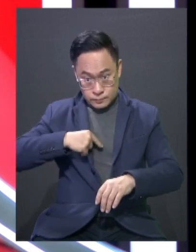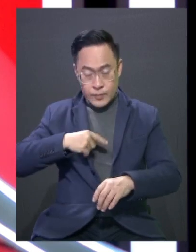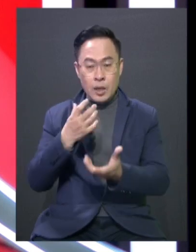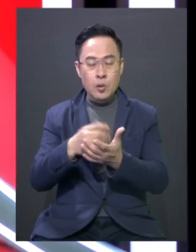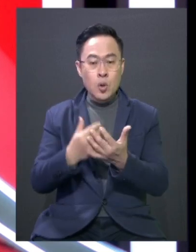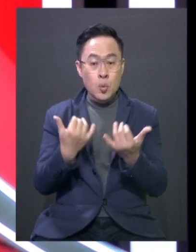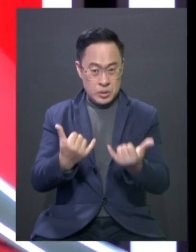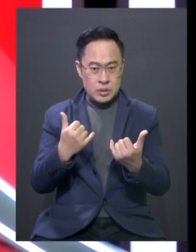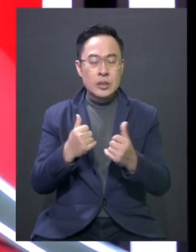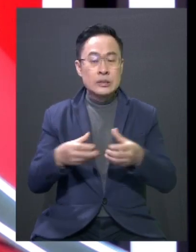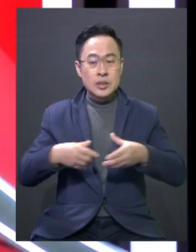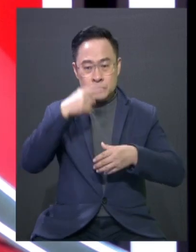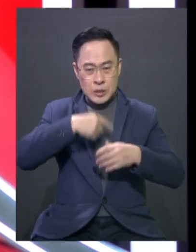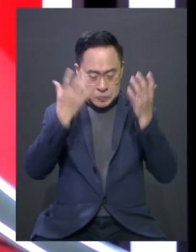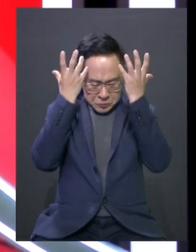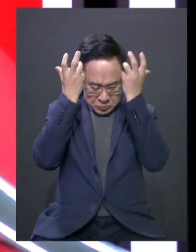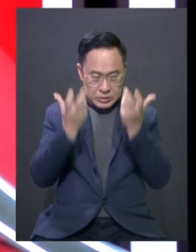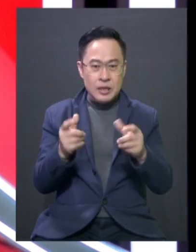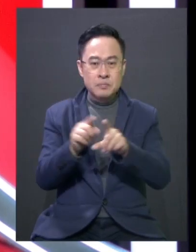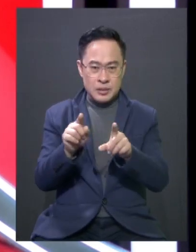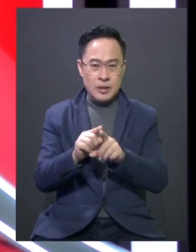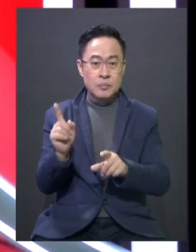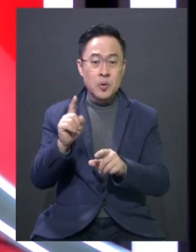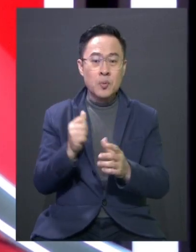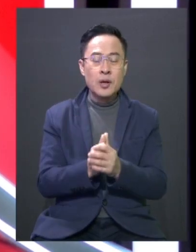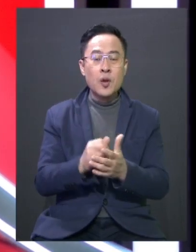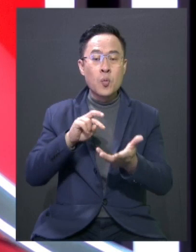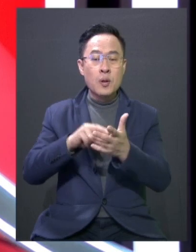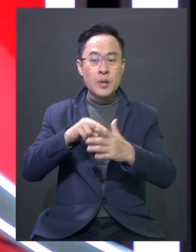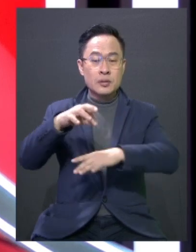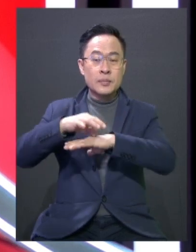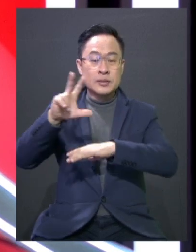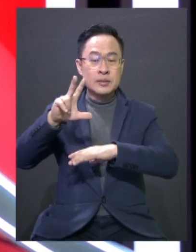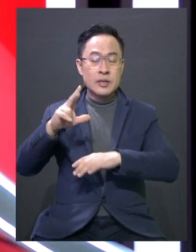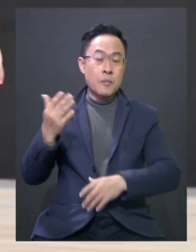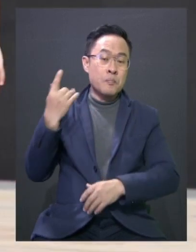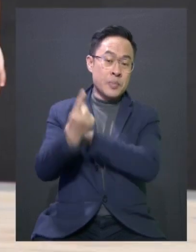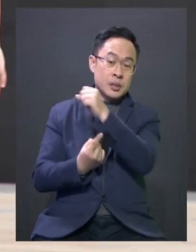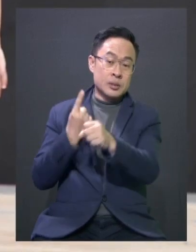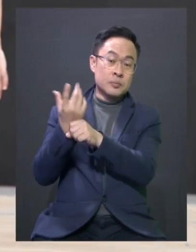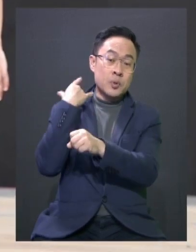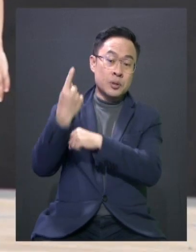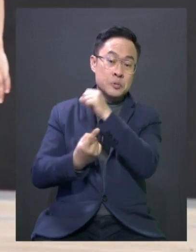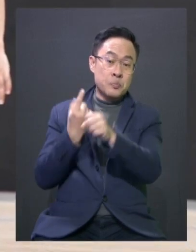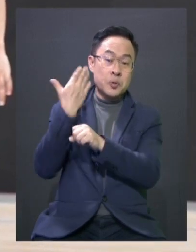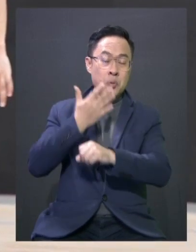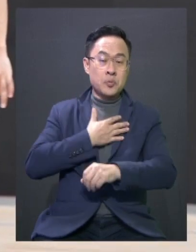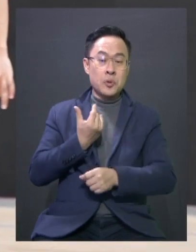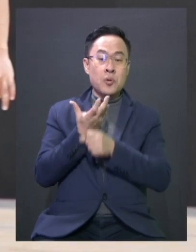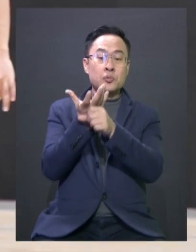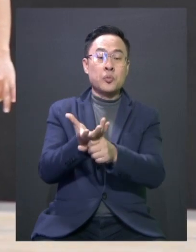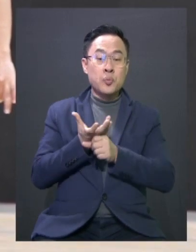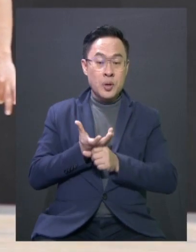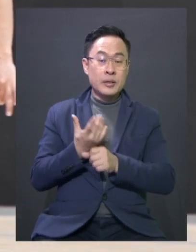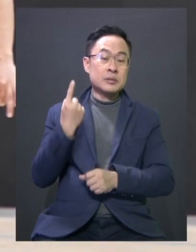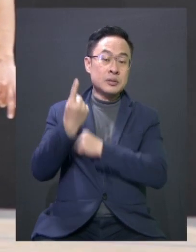ความกดดันในครั้งนี้น่าจะตกอยู่ที่นักเตะไทยเพราะว่าเรื่องของศักดิ์ศรีที่ค้ำคออยู่ค่ะสำหรับ